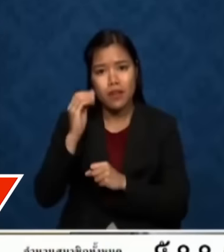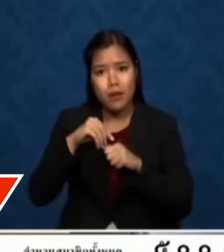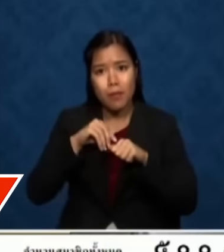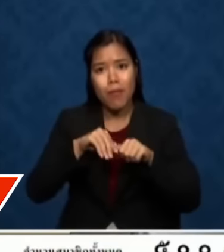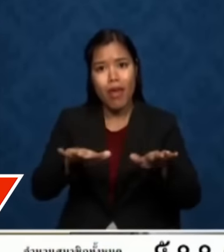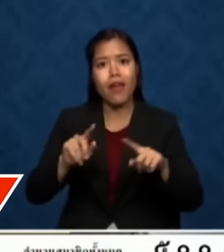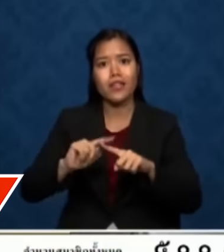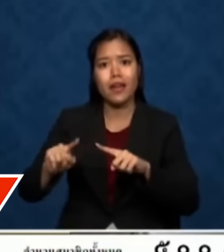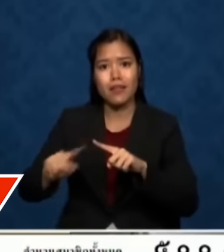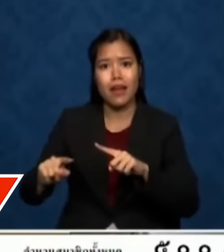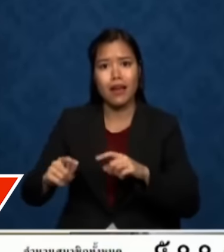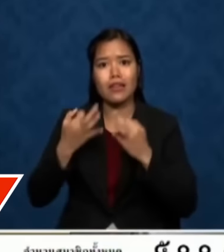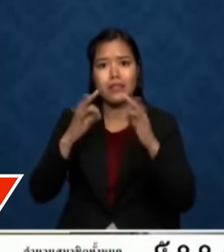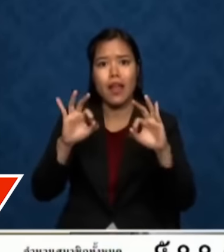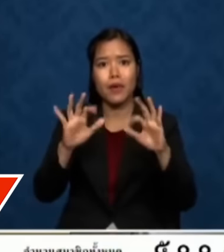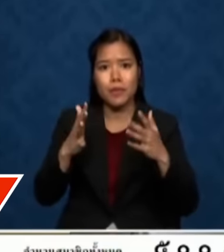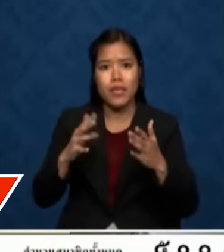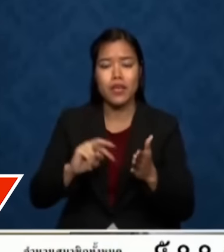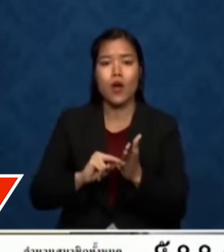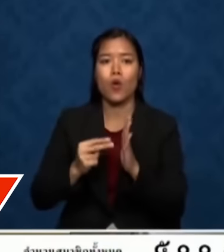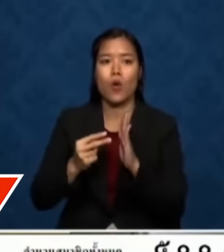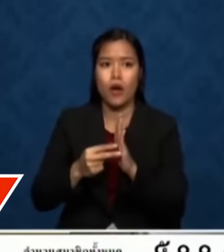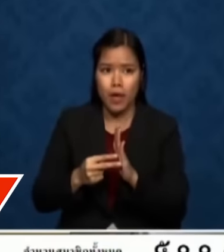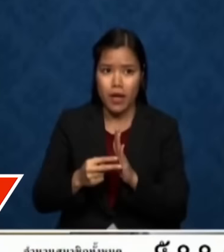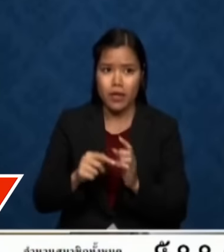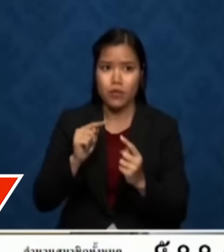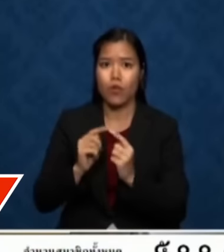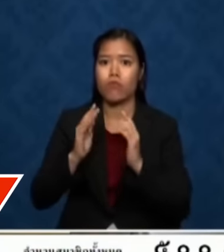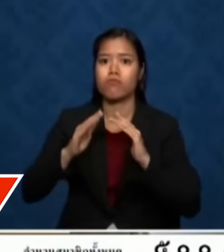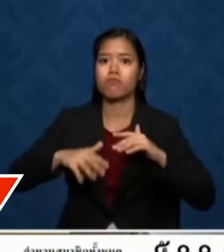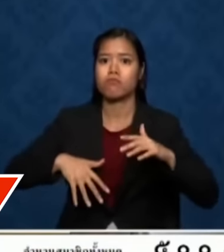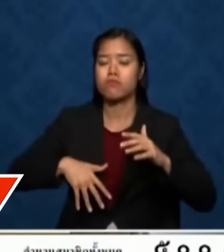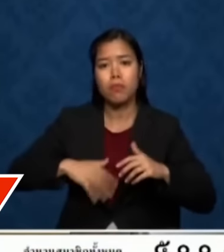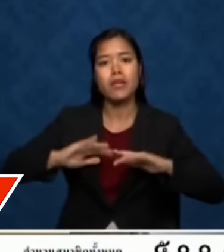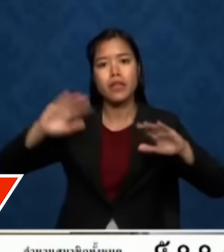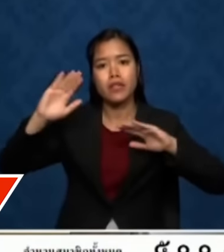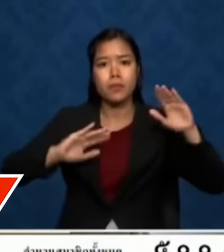าคุณไม่พยายามรักษาบรรยากาศประชาธิปไตยค่ะ